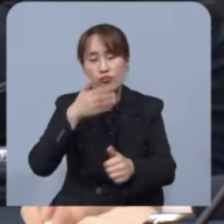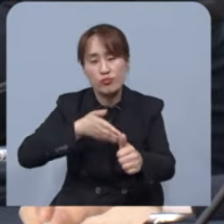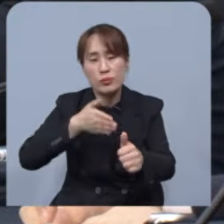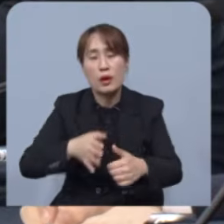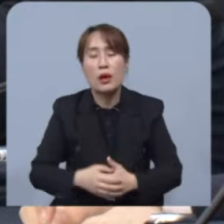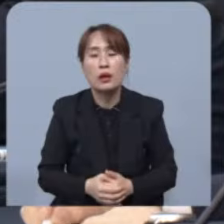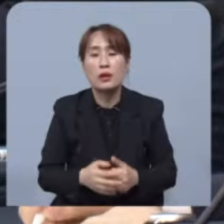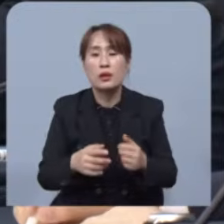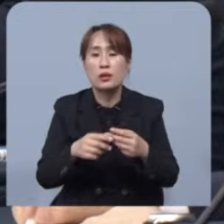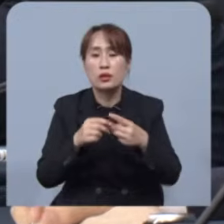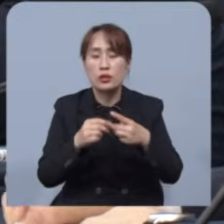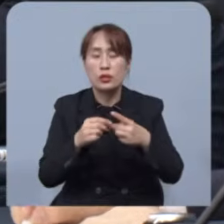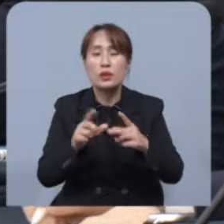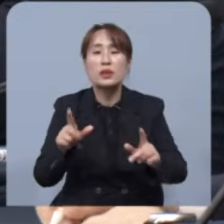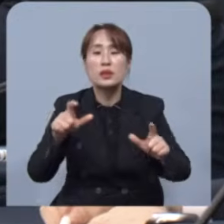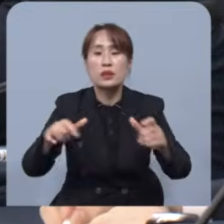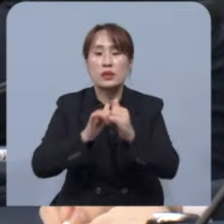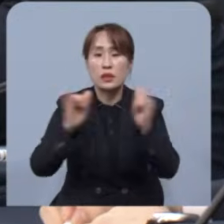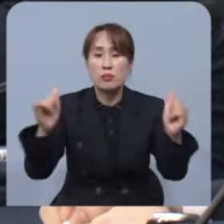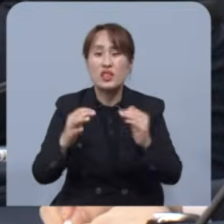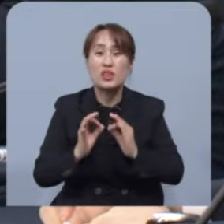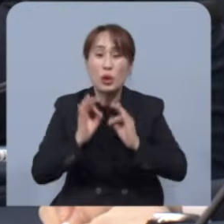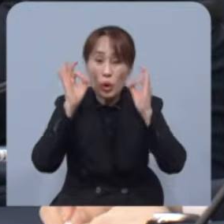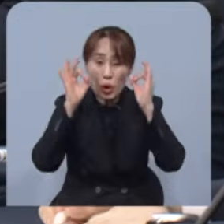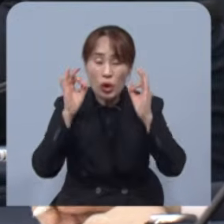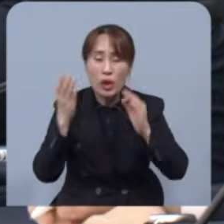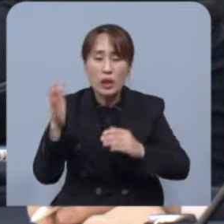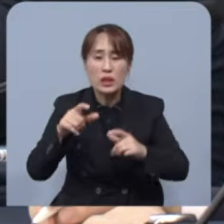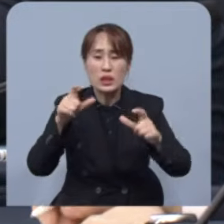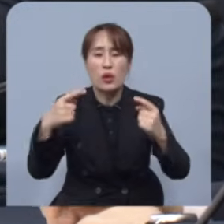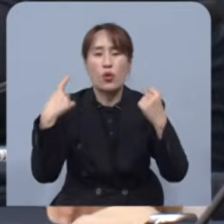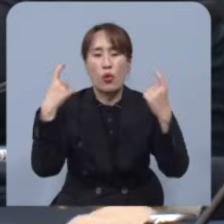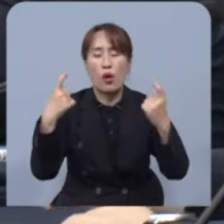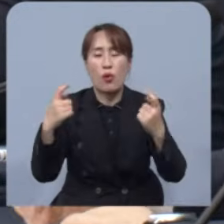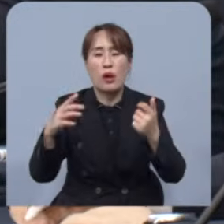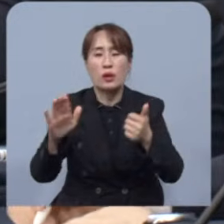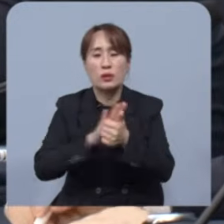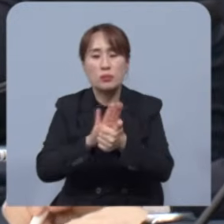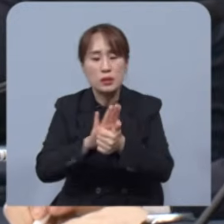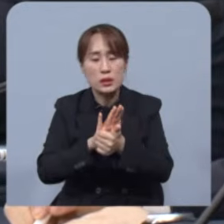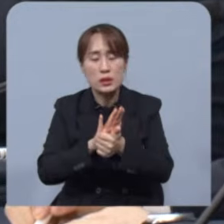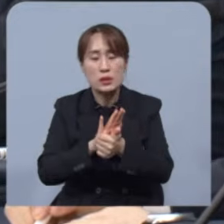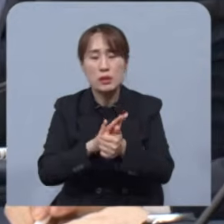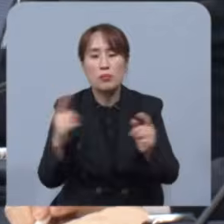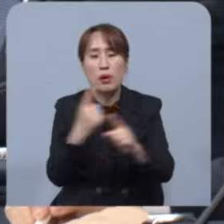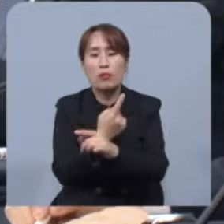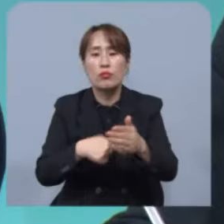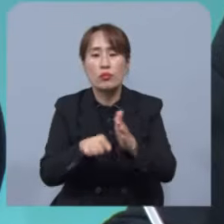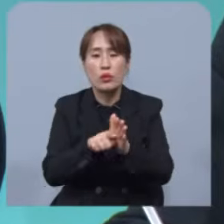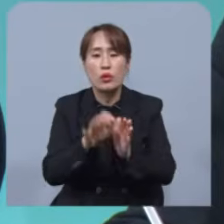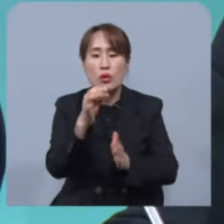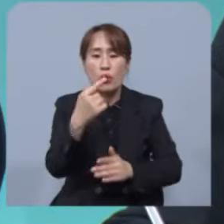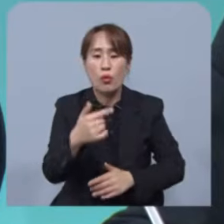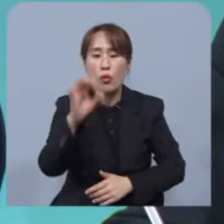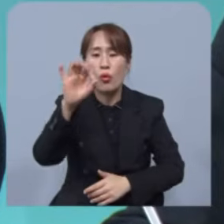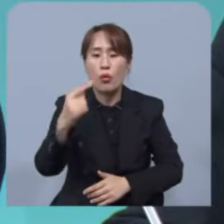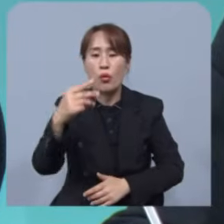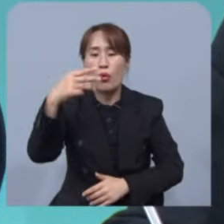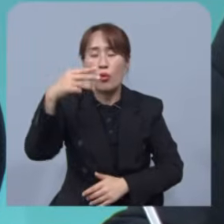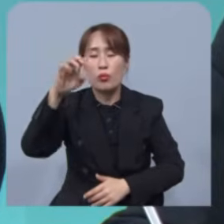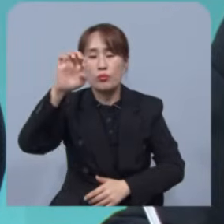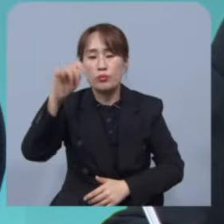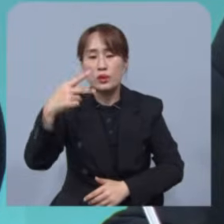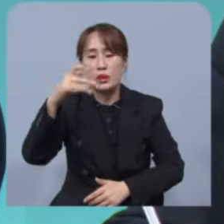번째는 지역의 주민들이 아무리 열심히 노력해도 지역 관광 서비스 품질 개선을 위한 온 오프라인 교육은